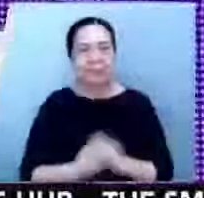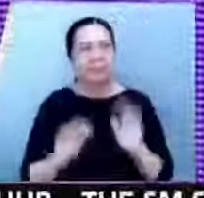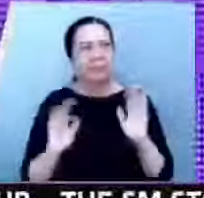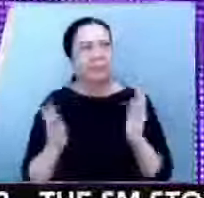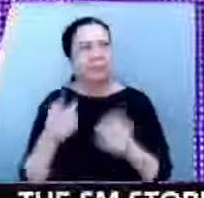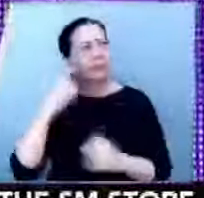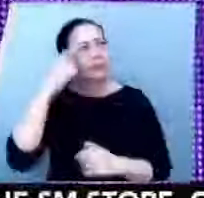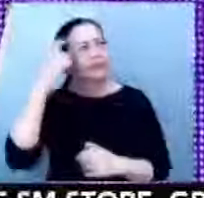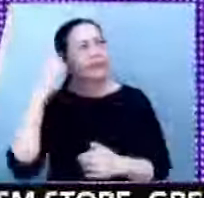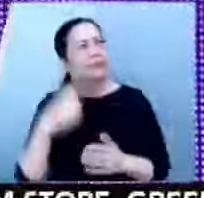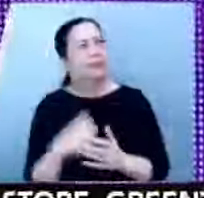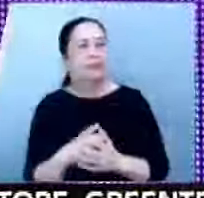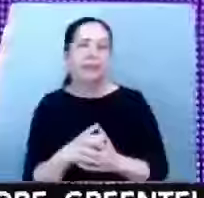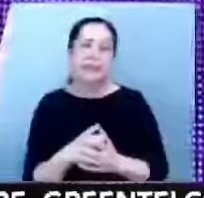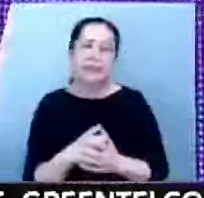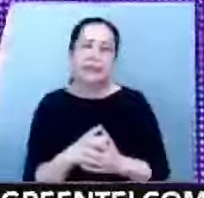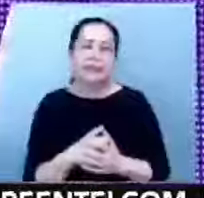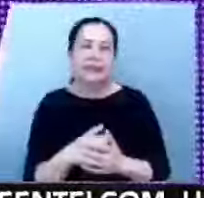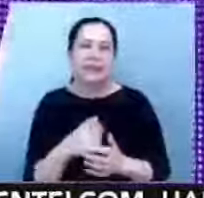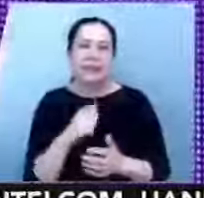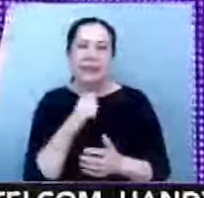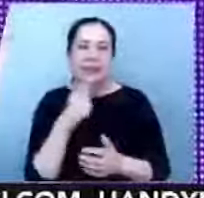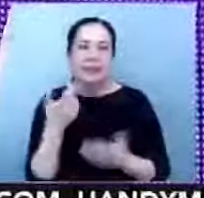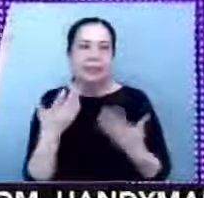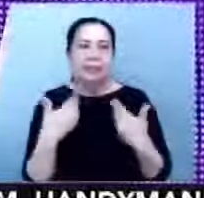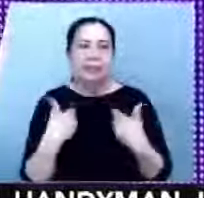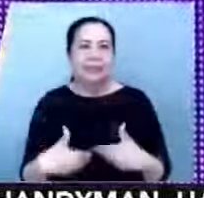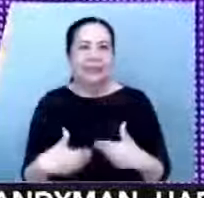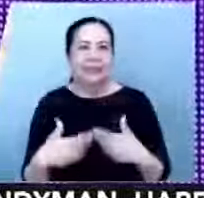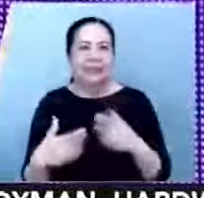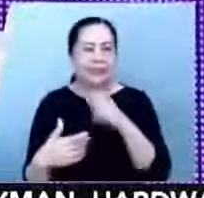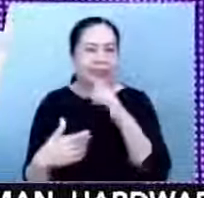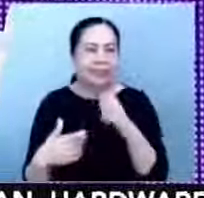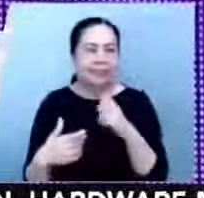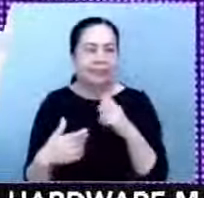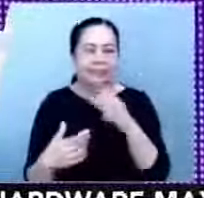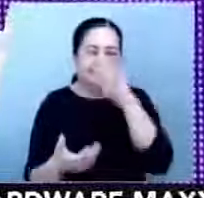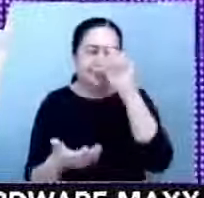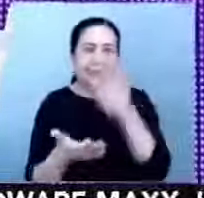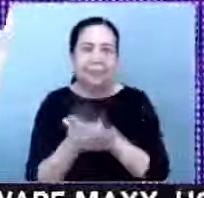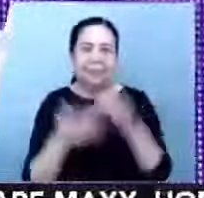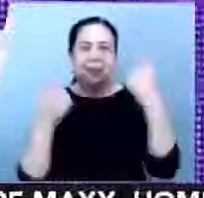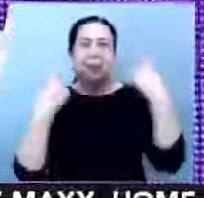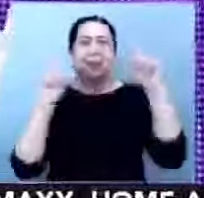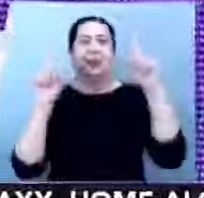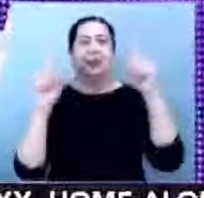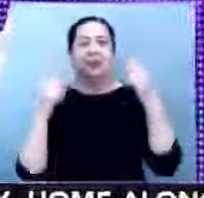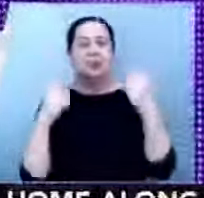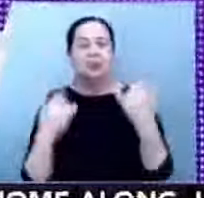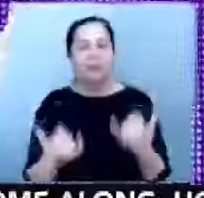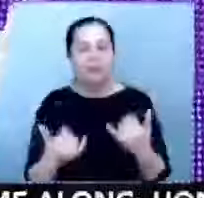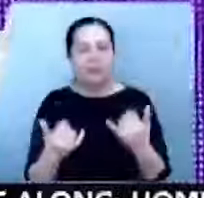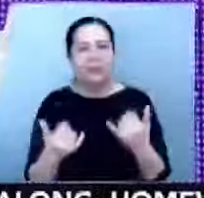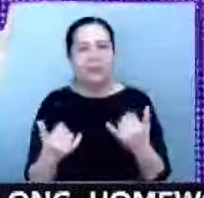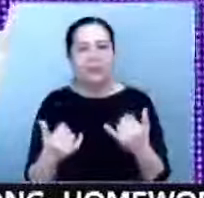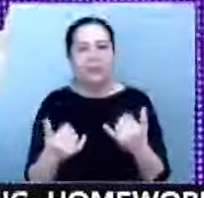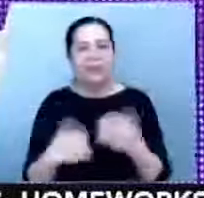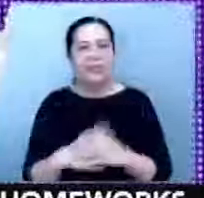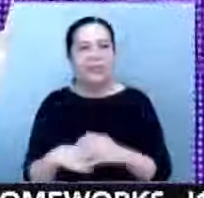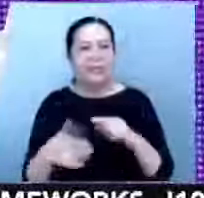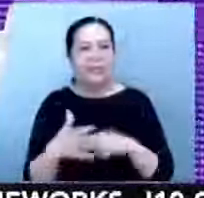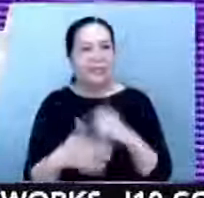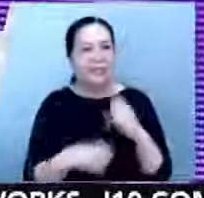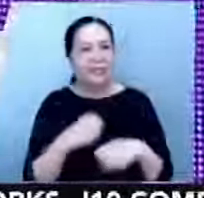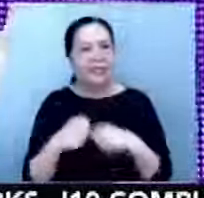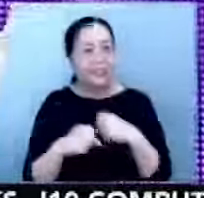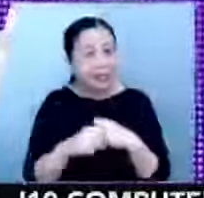hindi po kami, well ako po and kaming lahat po, hindi po kami makapaniwala na finally it's happening this year. And